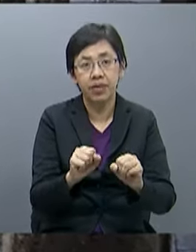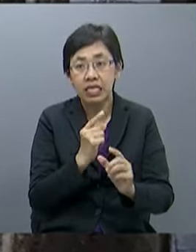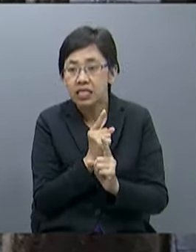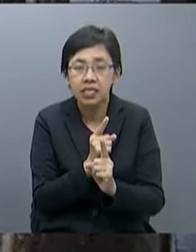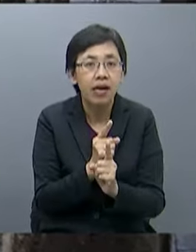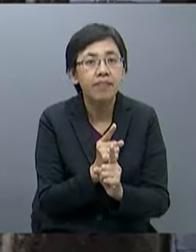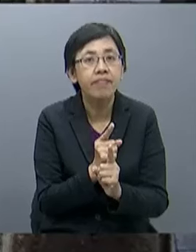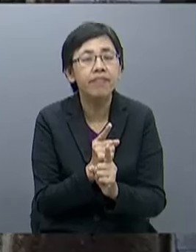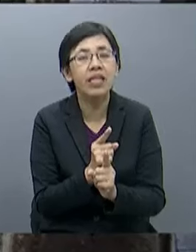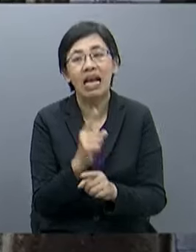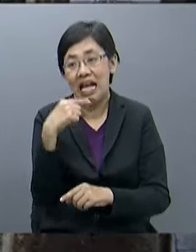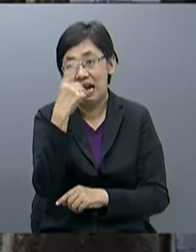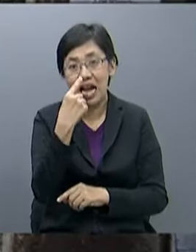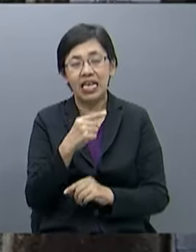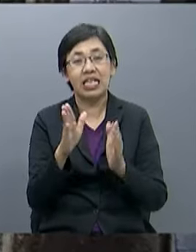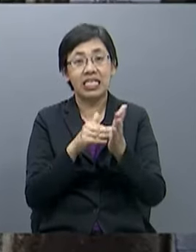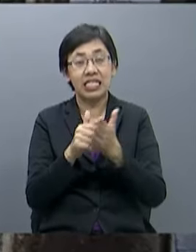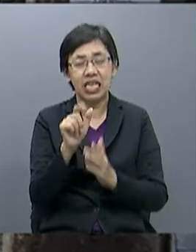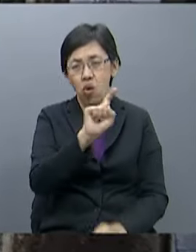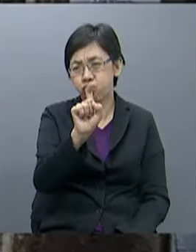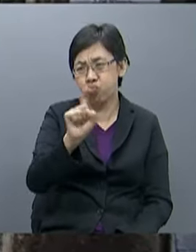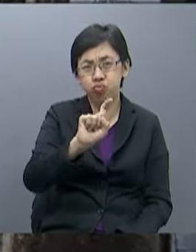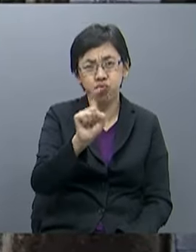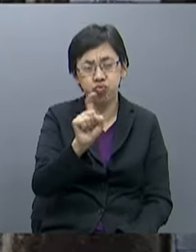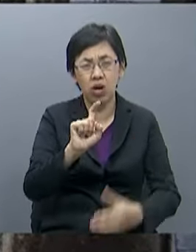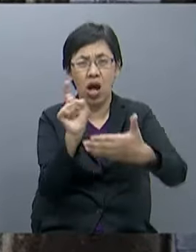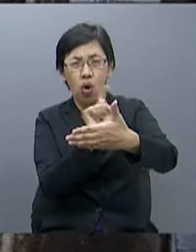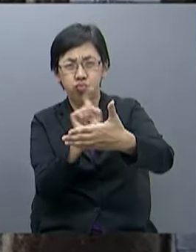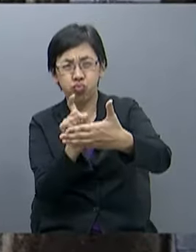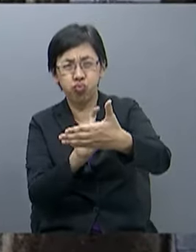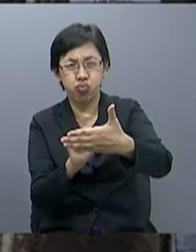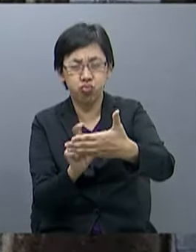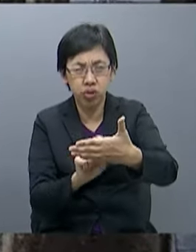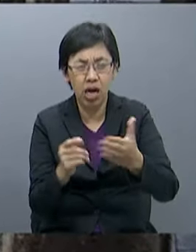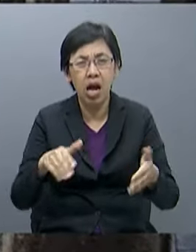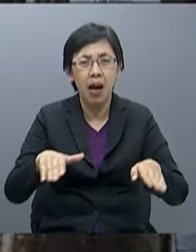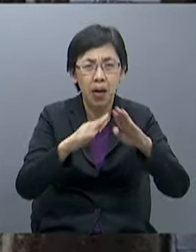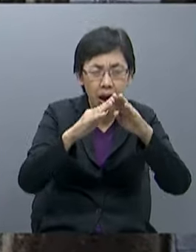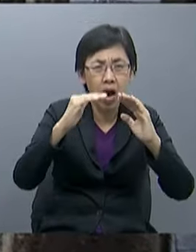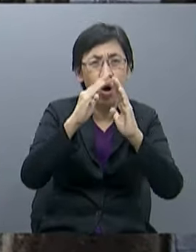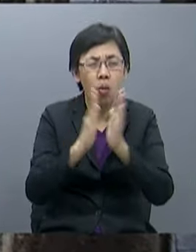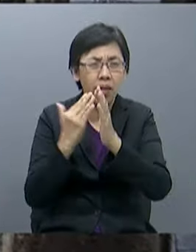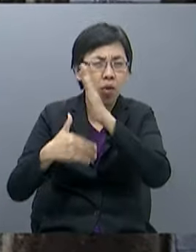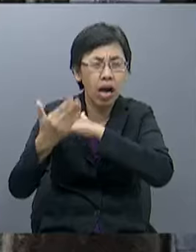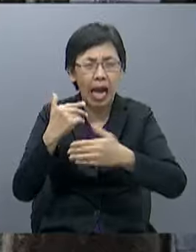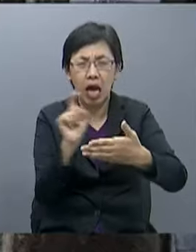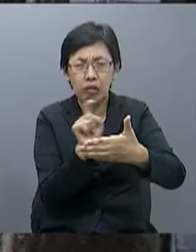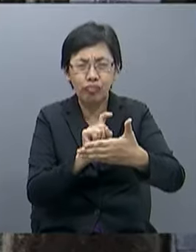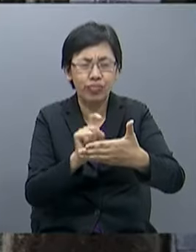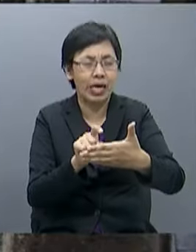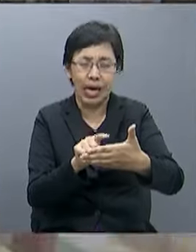ที่พ่นสีทำลายโบราณสถานทำลายกำแพงวัดศาสนสถานพวกนี้ฮะ